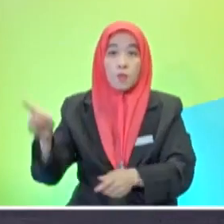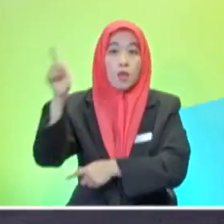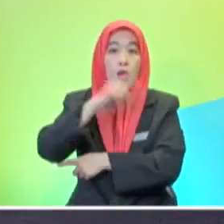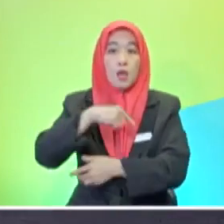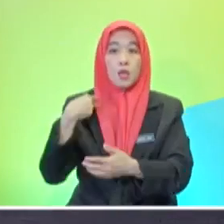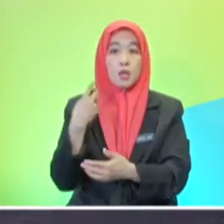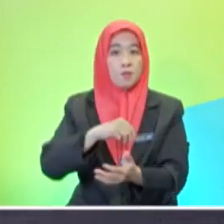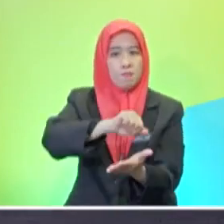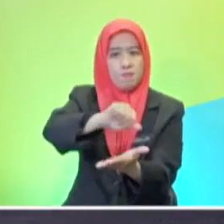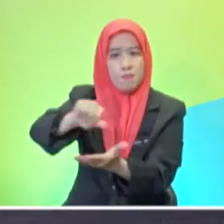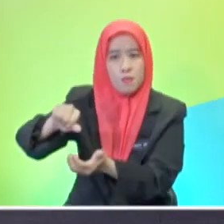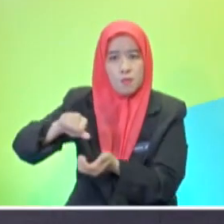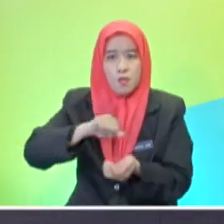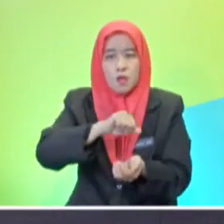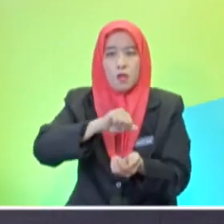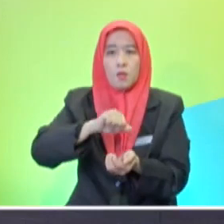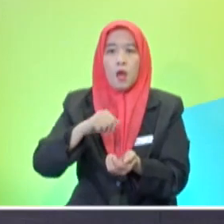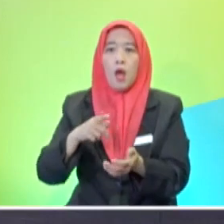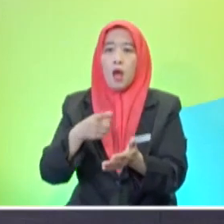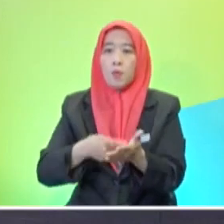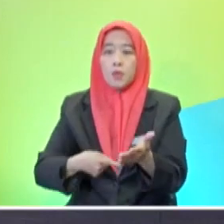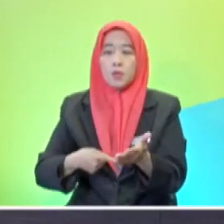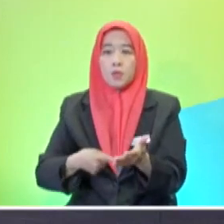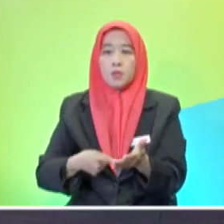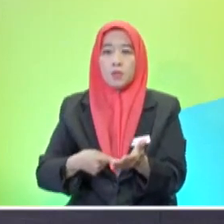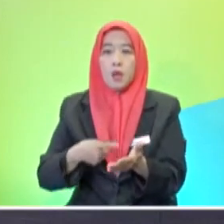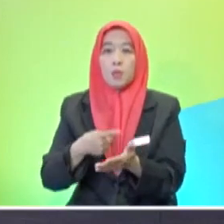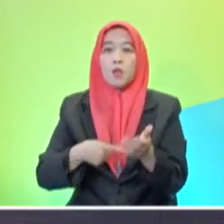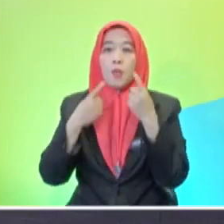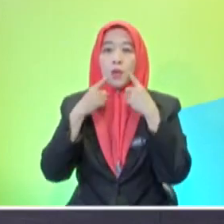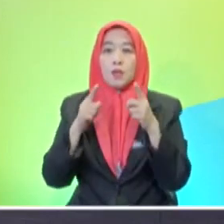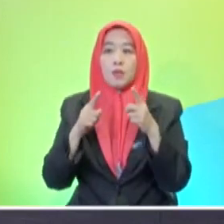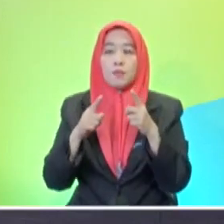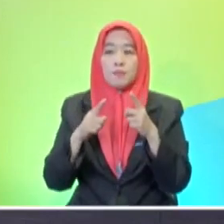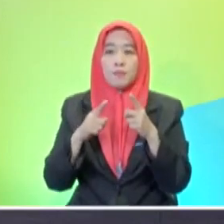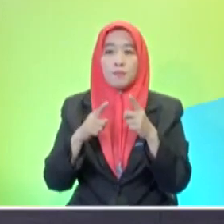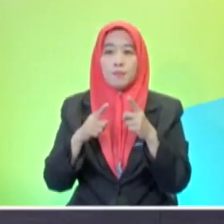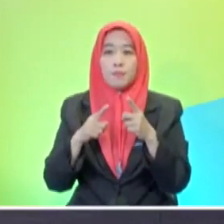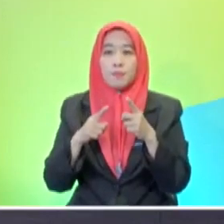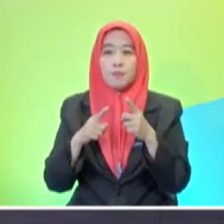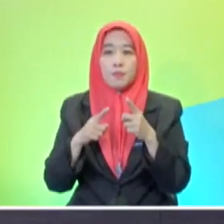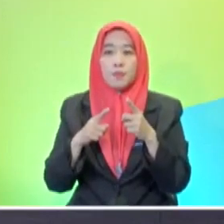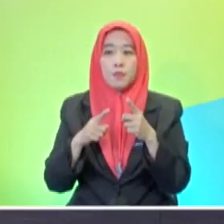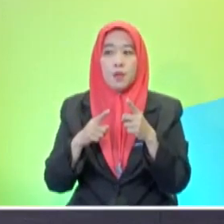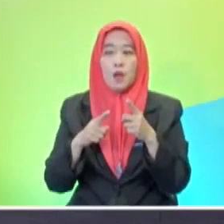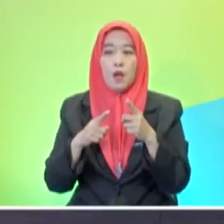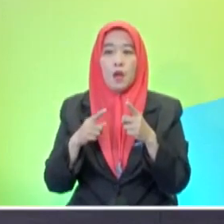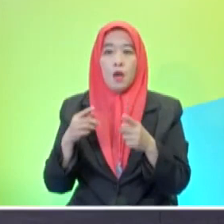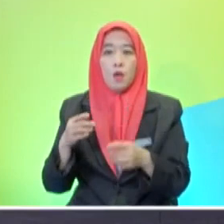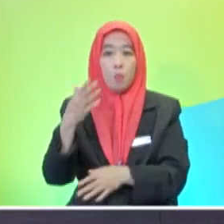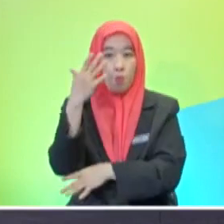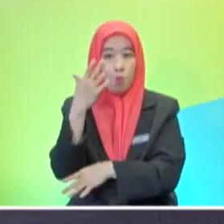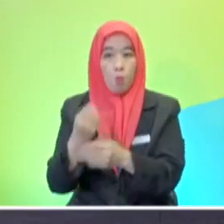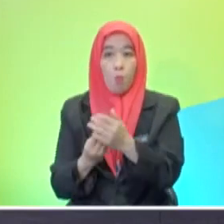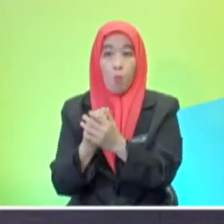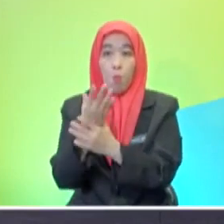apakah keputusannya? Cikgu keluarkan, eh? Okey. Okey, baru keluar ni. Kesian dia. Ini pokok D kita. Okey, pokok